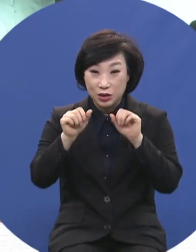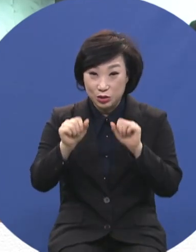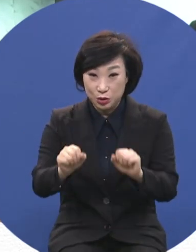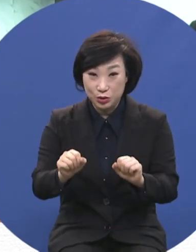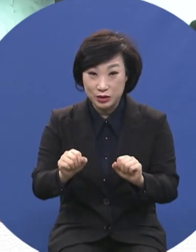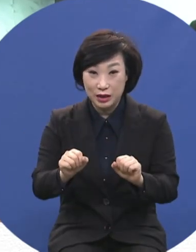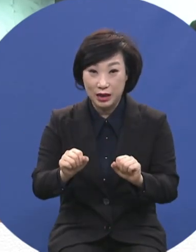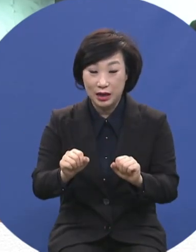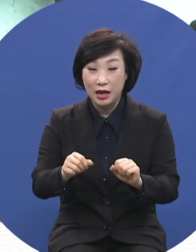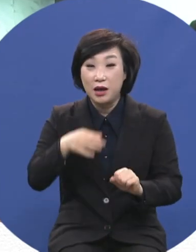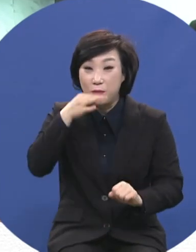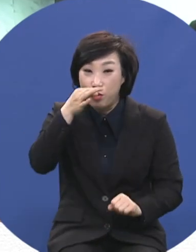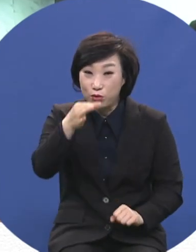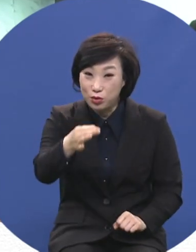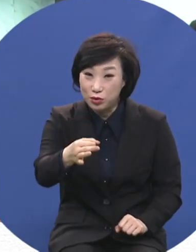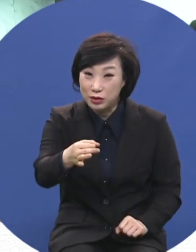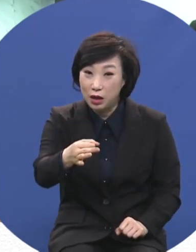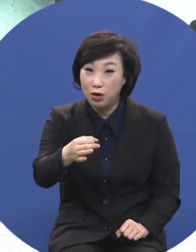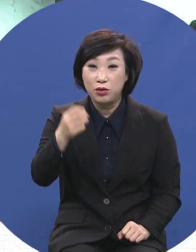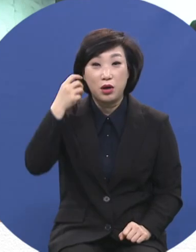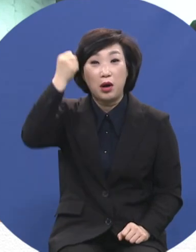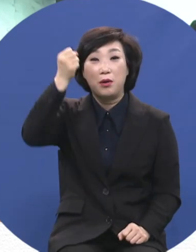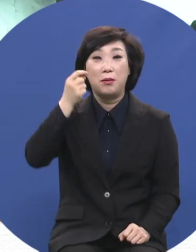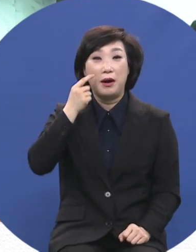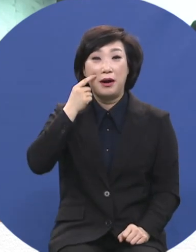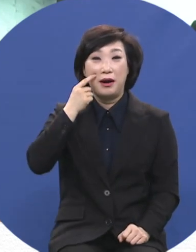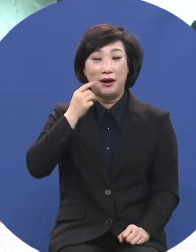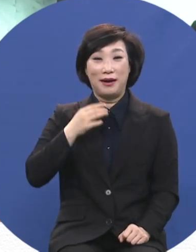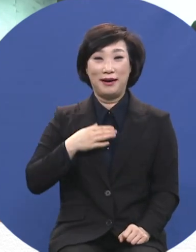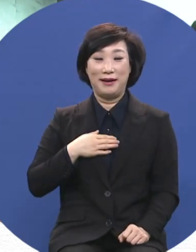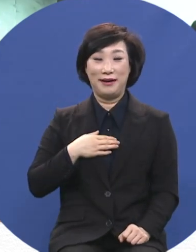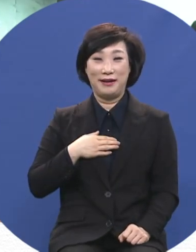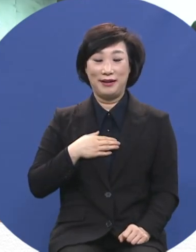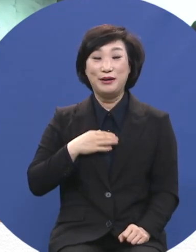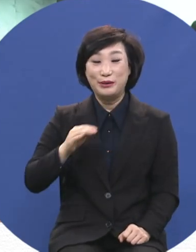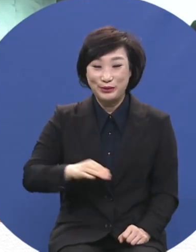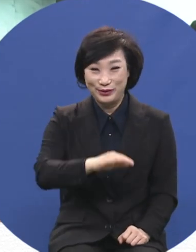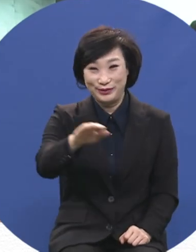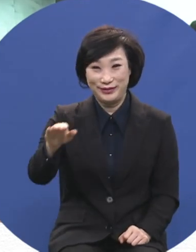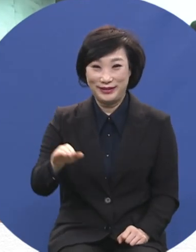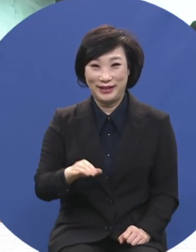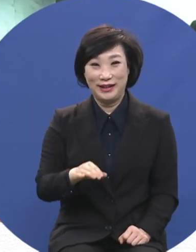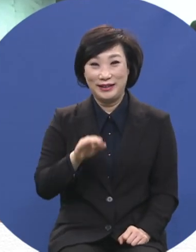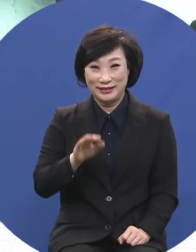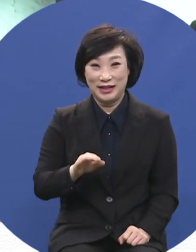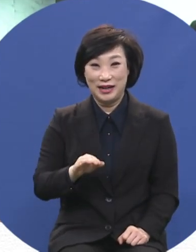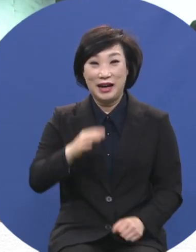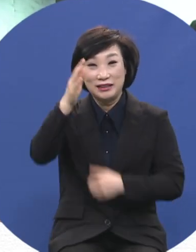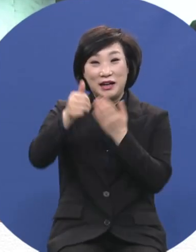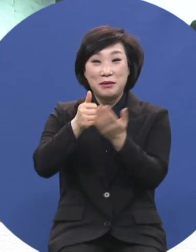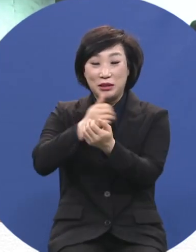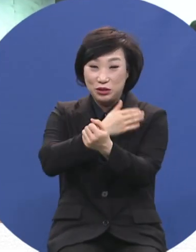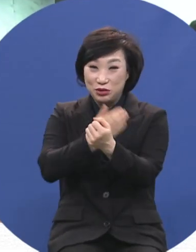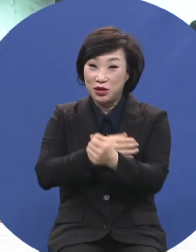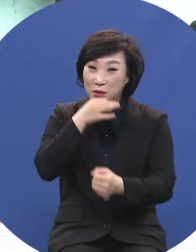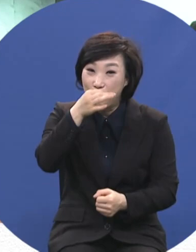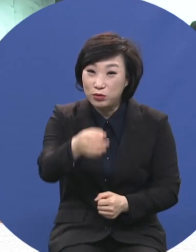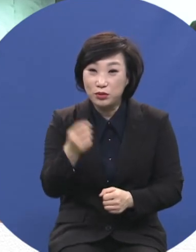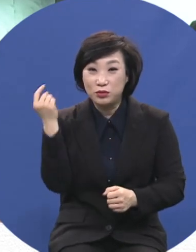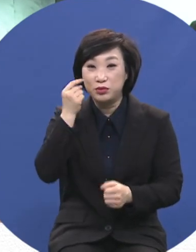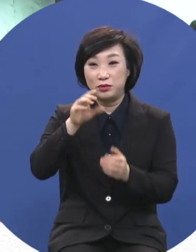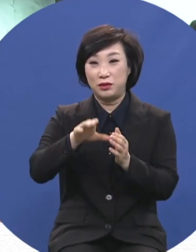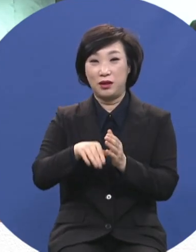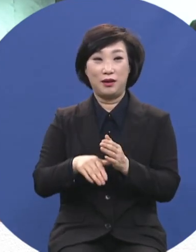존재의 목소리다라고 생각할 때, 우리가 얼마나 그 능력의 목소리가 들려올